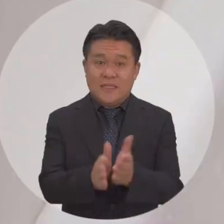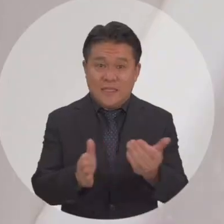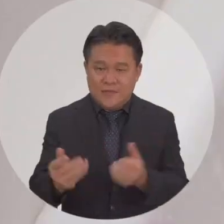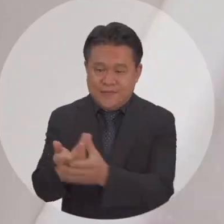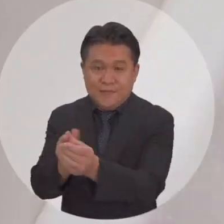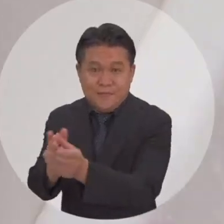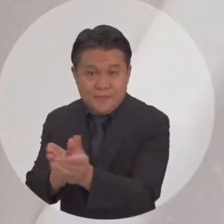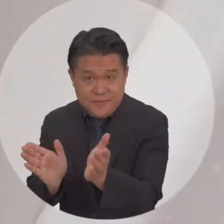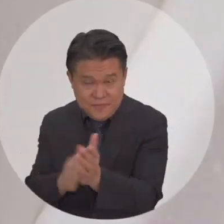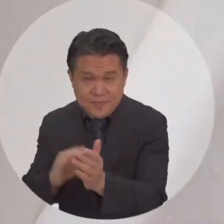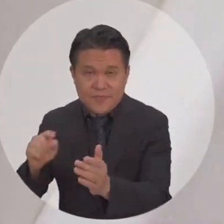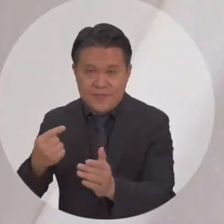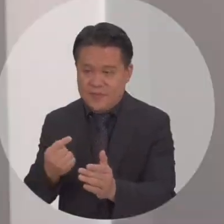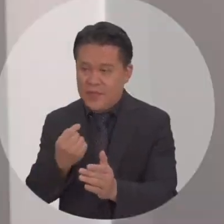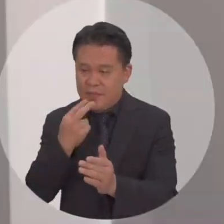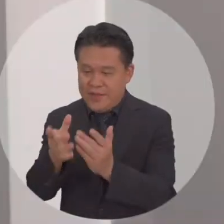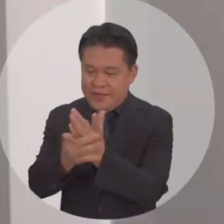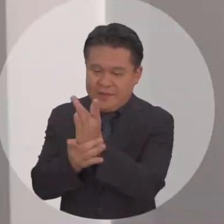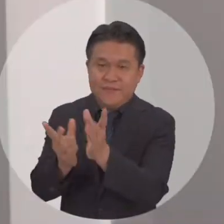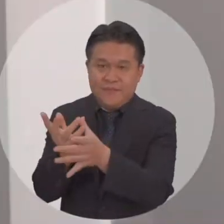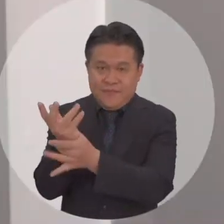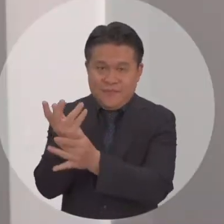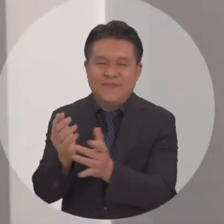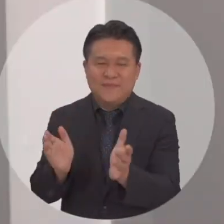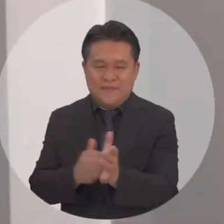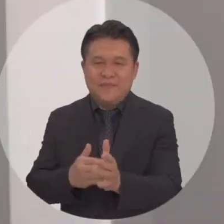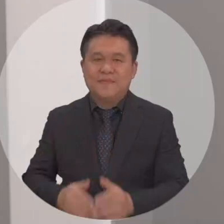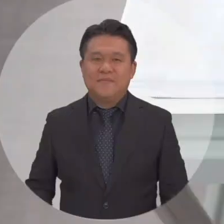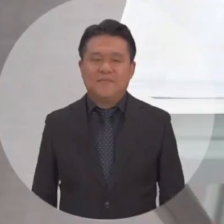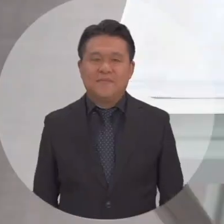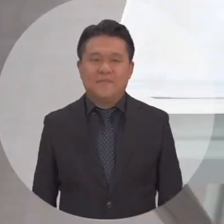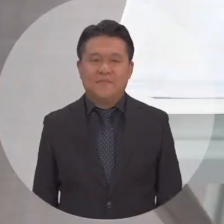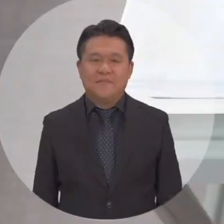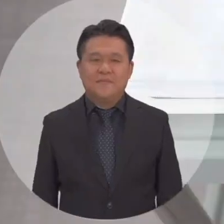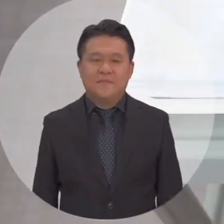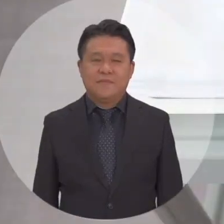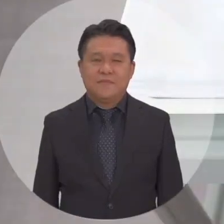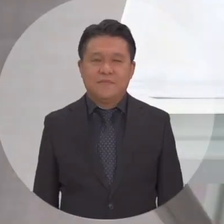진행 전 손을 씻고 일회용 장갑을 손에 낍니다.